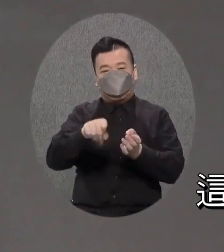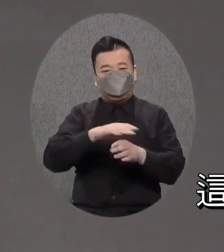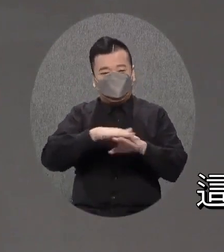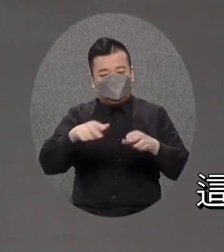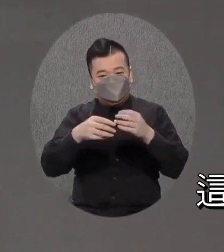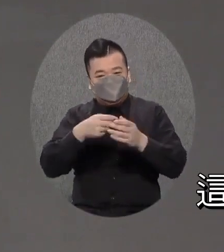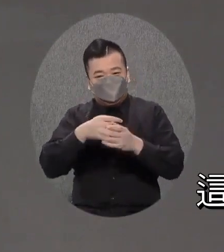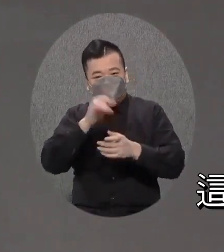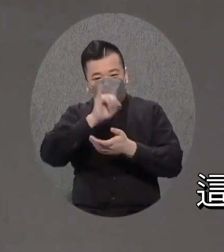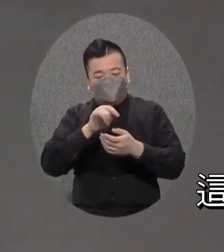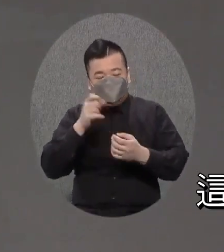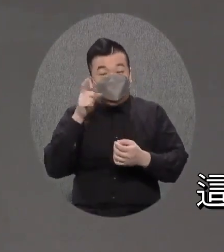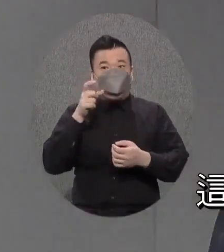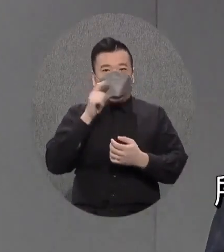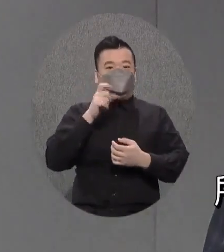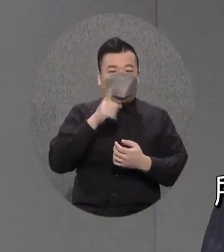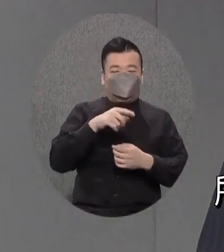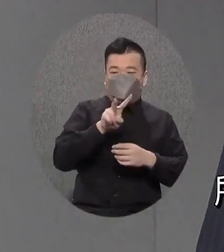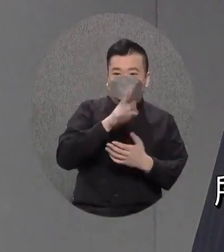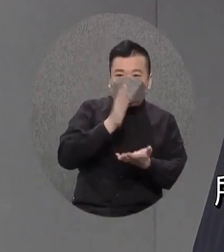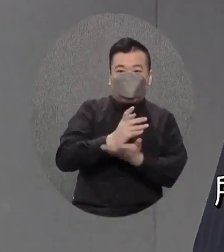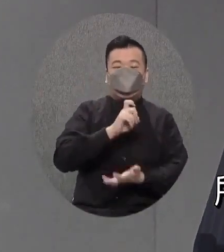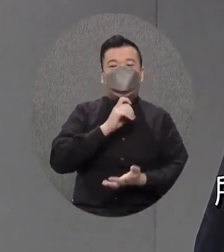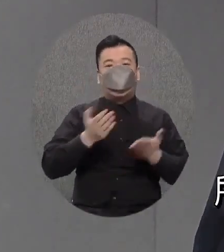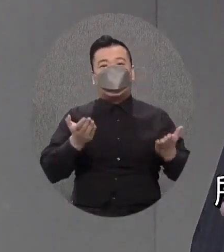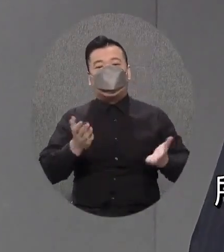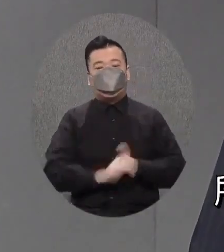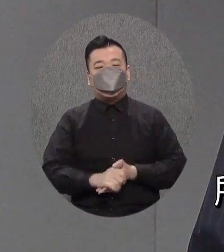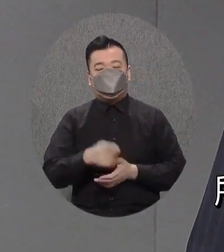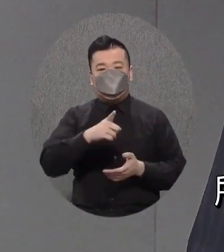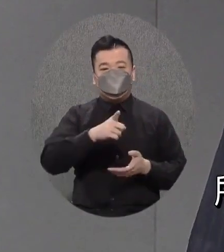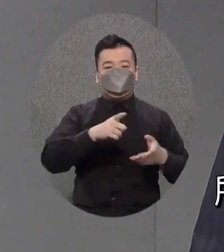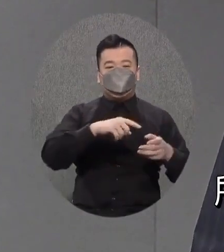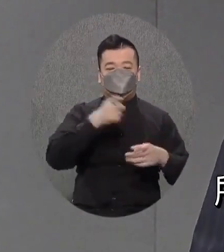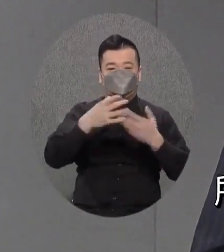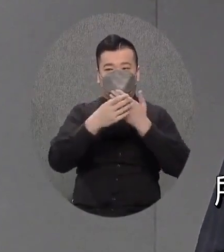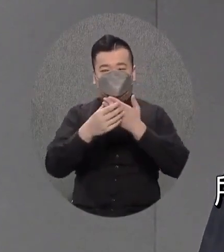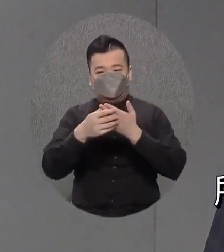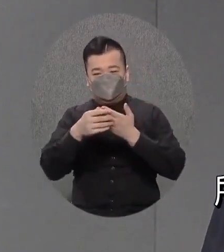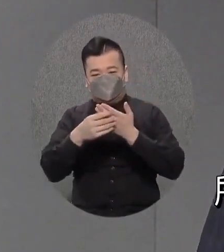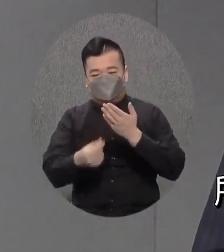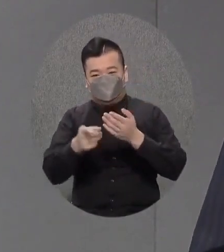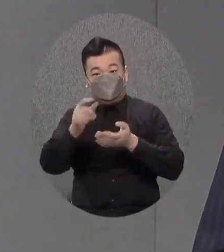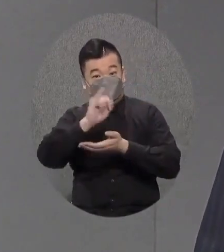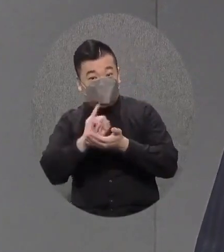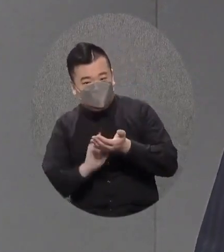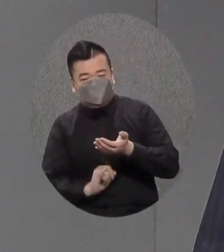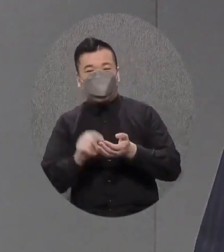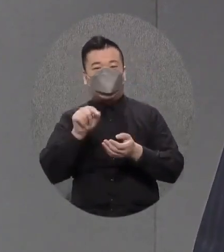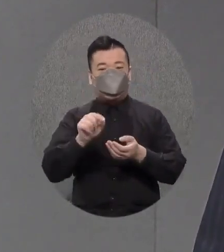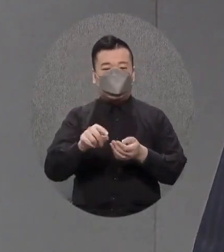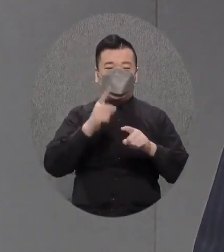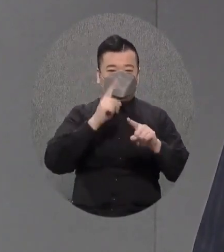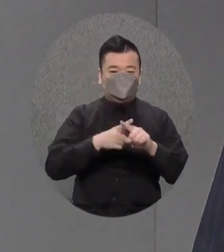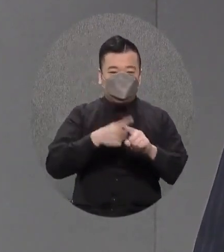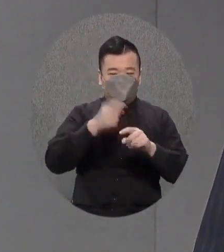令藝術家覺得充滿驚喜嘅地方。 所以呢個亦都係我哋話即係間接藝術嘅嗰一種間接性藝術啦嚇，嗰種實驗